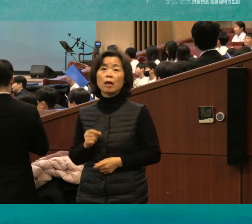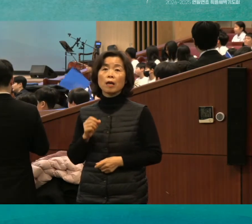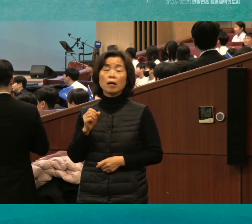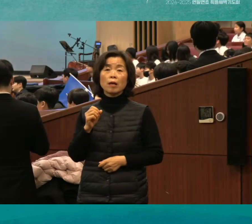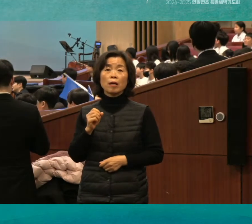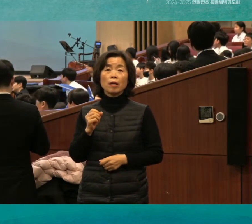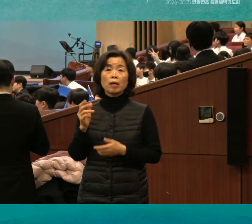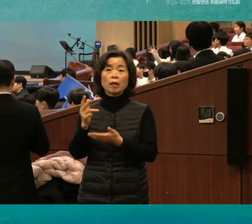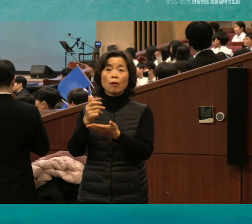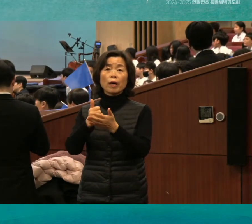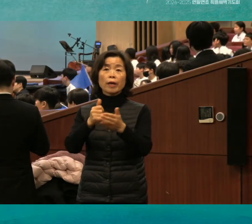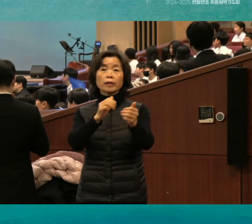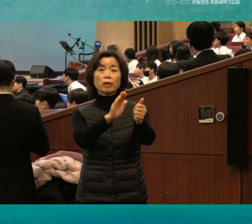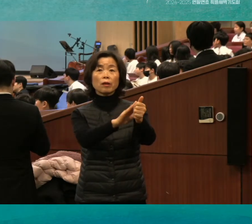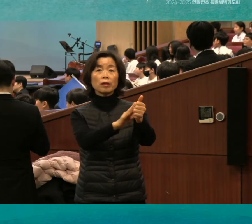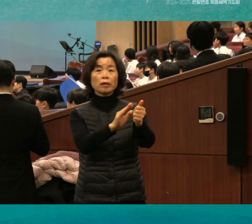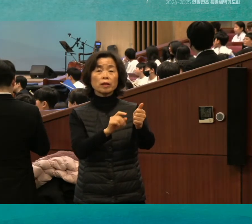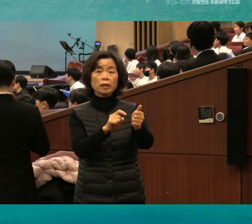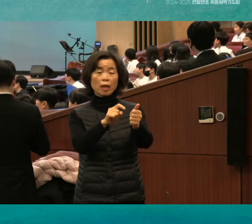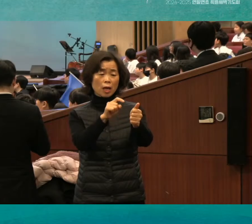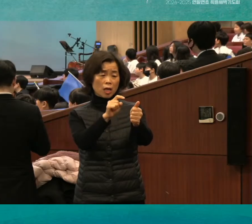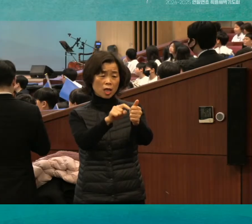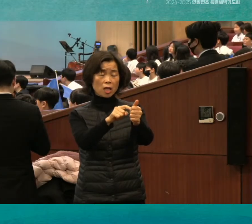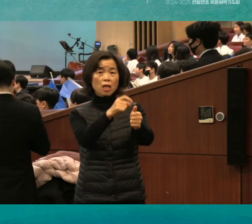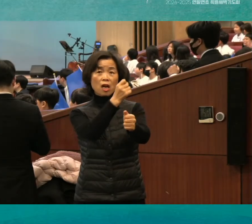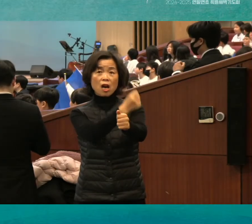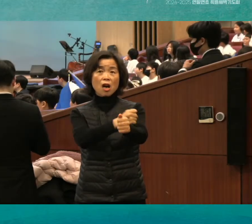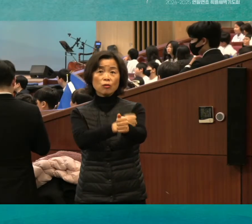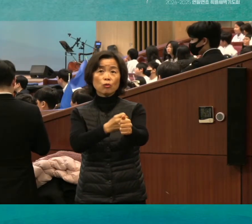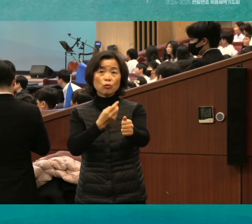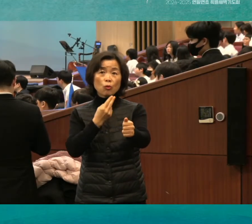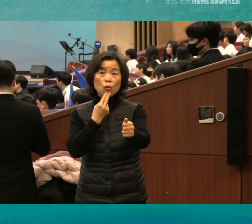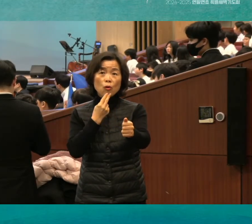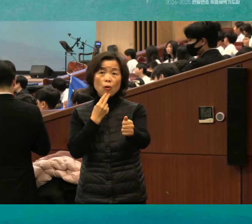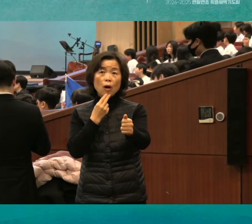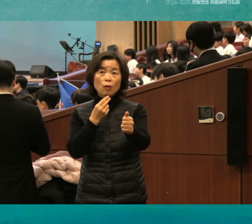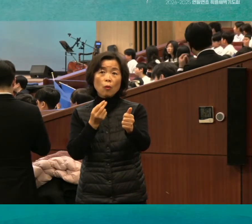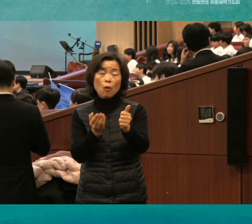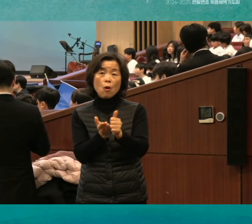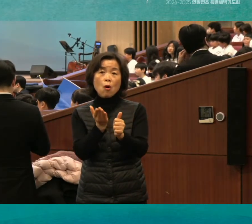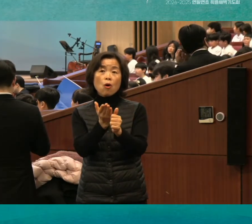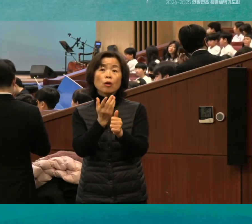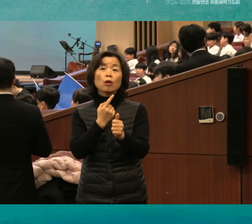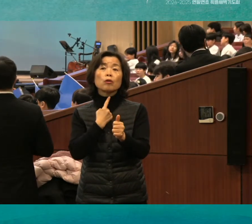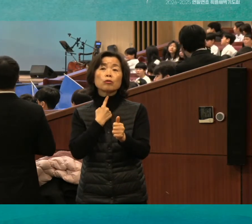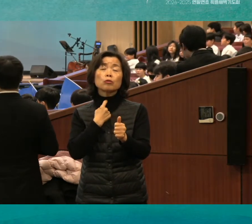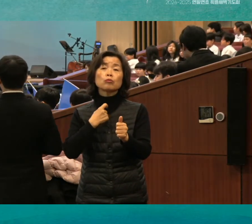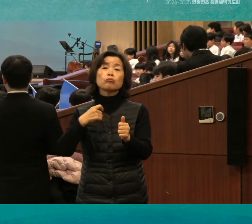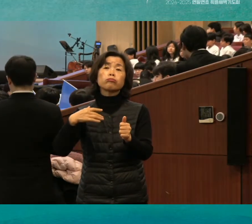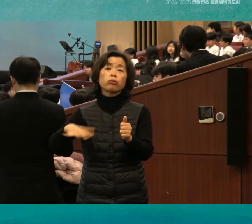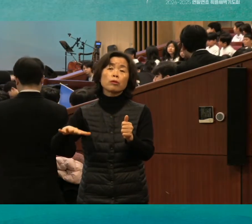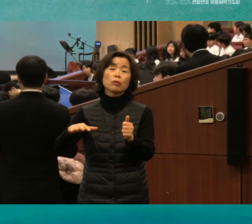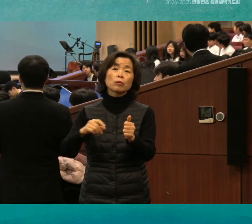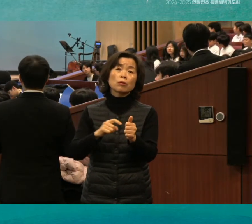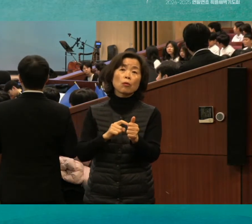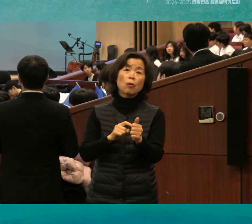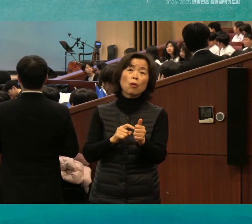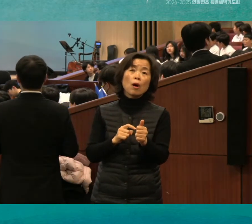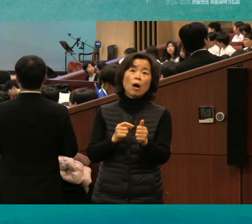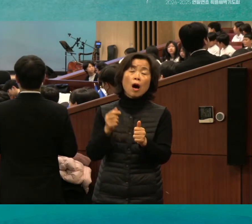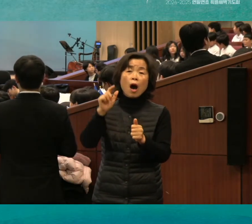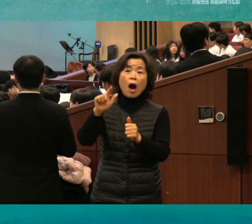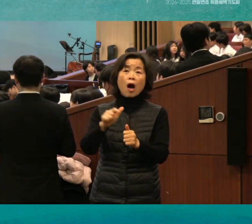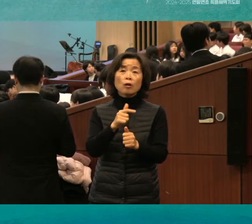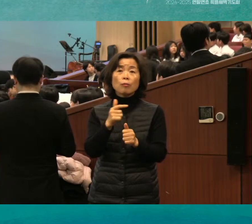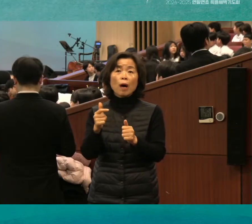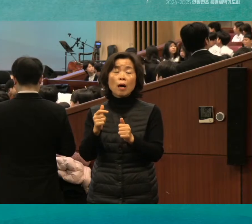하니라. 여호와께서 이르시되 내가 수고도 아니하였고 재배도 아니하였고